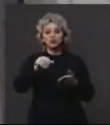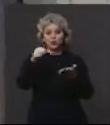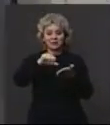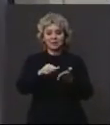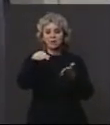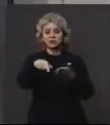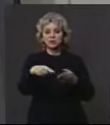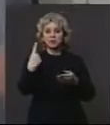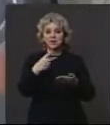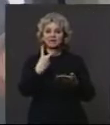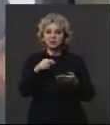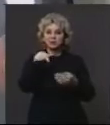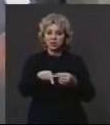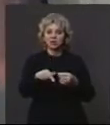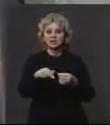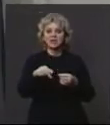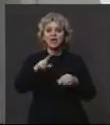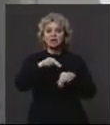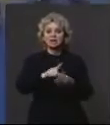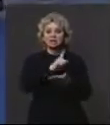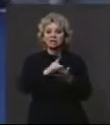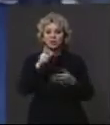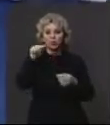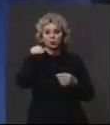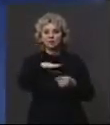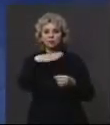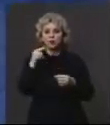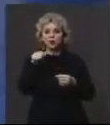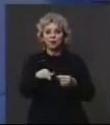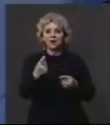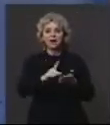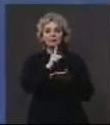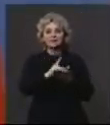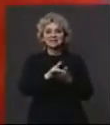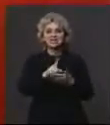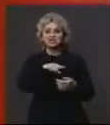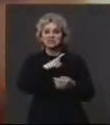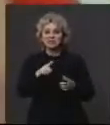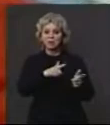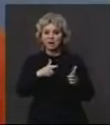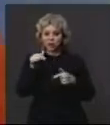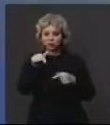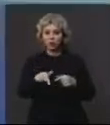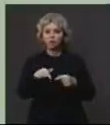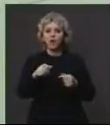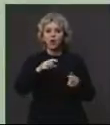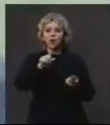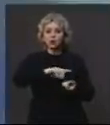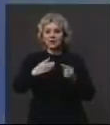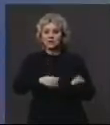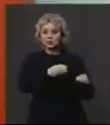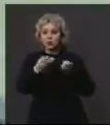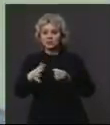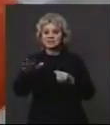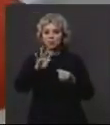отпечатки пальцев – первые предположения. Полицейские должны уметь многое. И обязательно силовая подготовка – кувырки, броски, бой